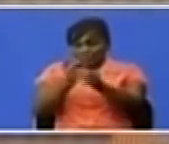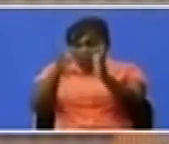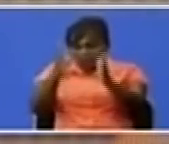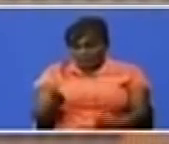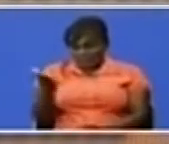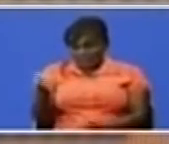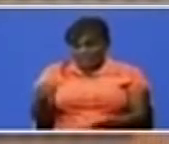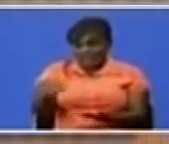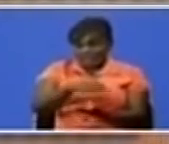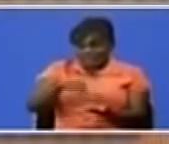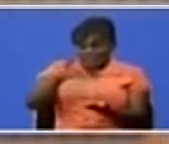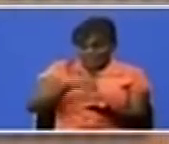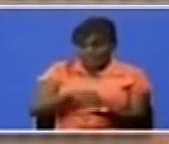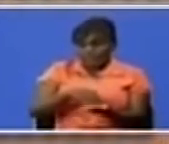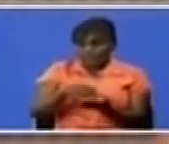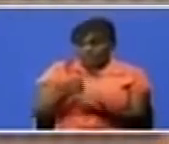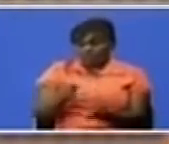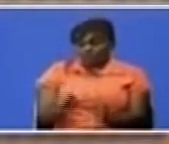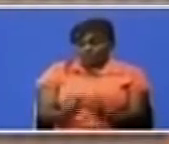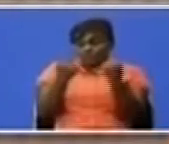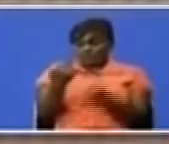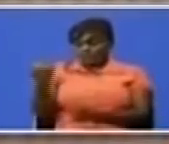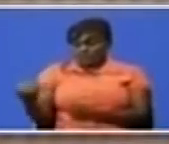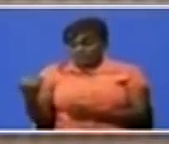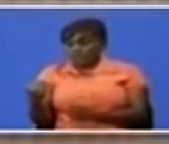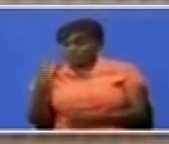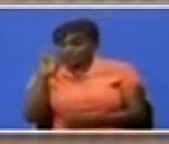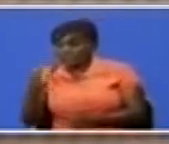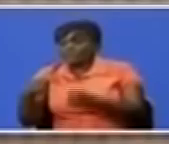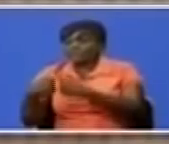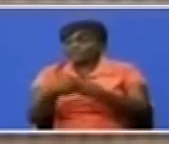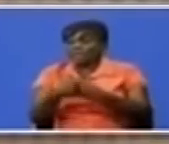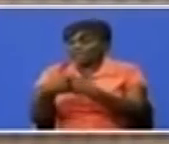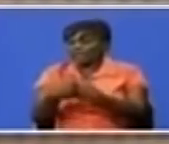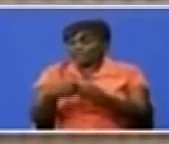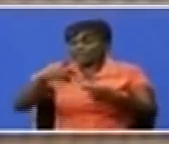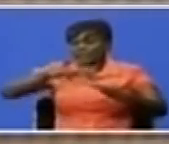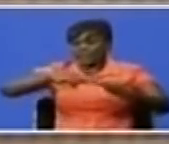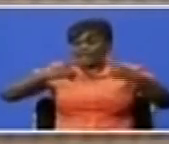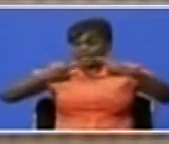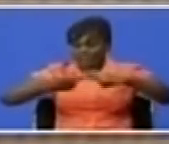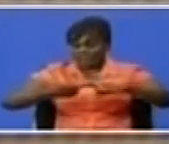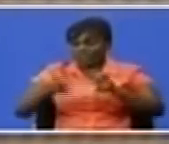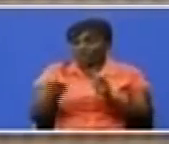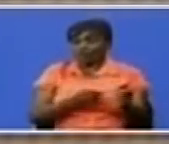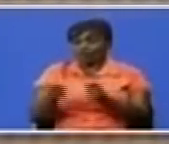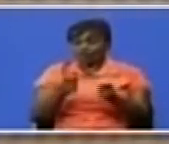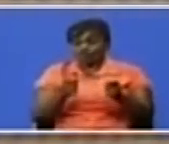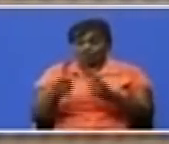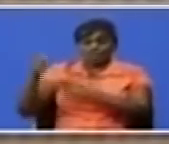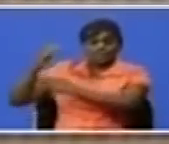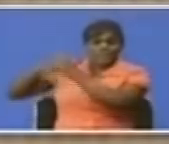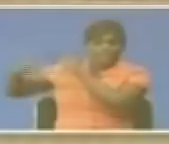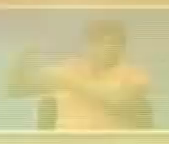Elizabeth Ortum katika kaunti ya Pokot Magharibi kuchunguza changamoto zinazohusiana na kukabili mila hizo